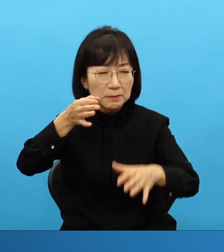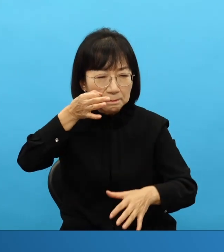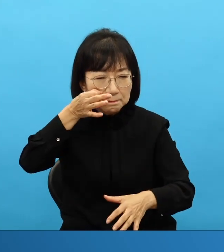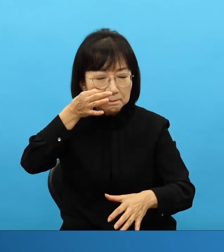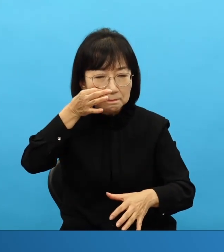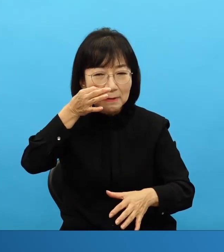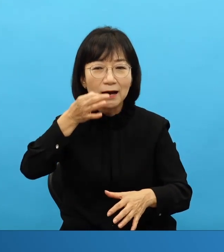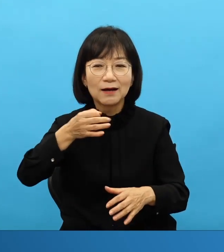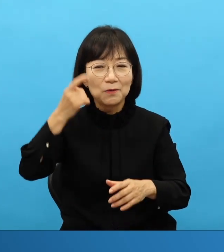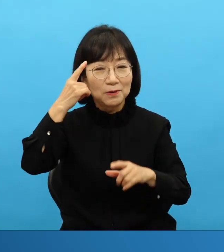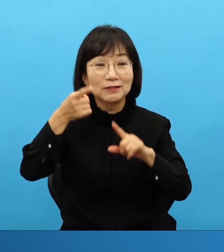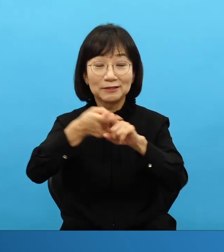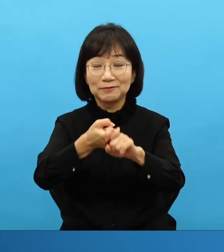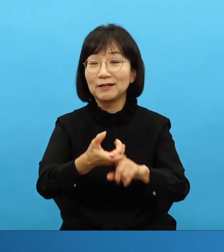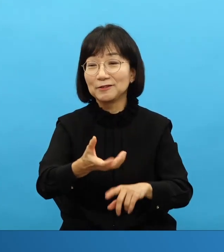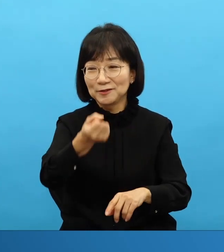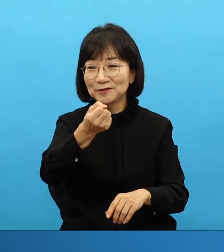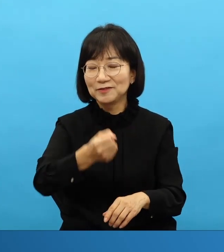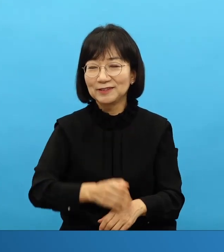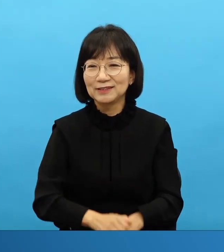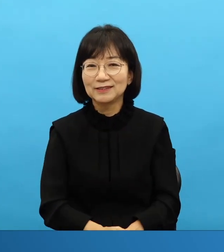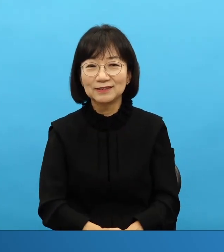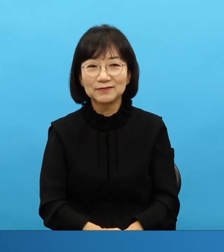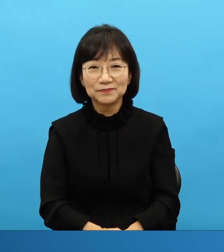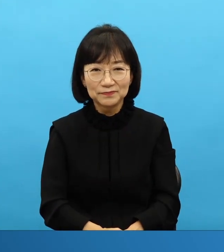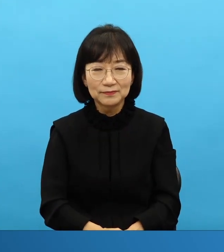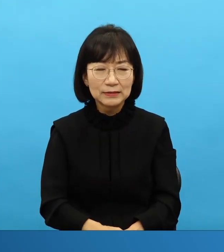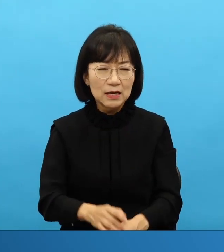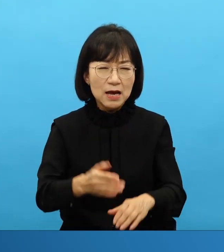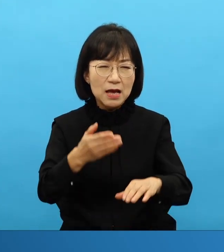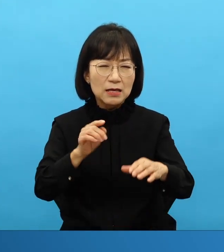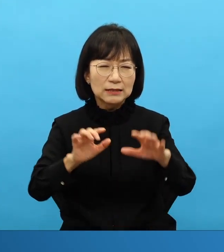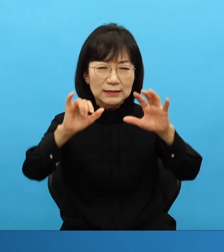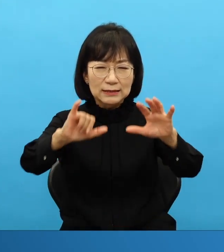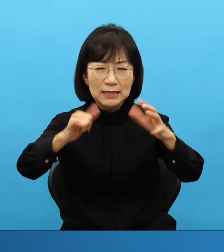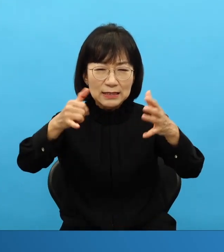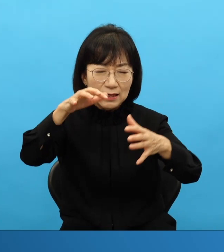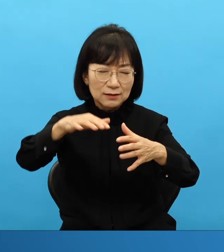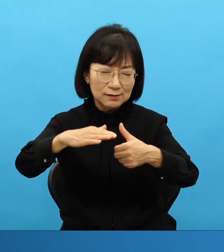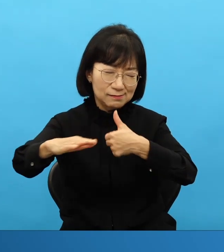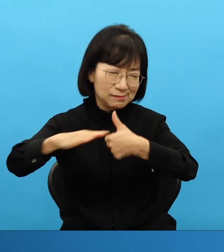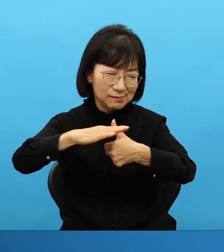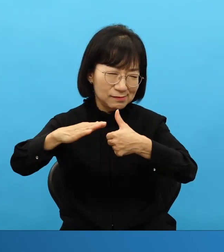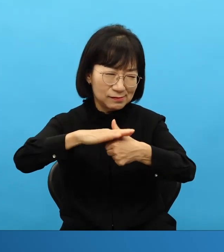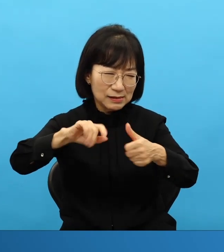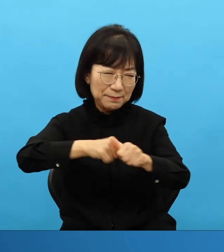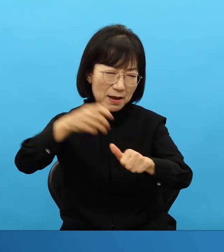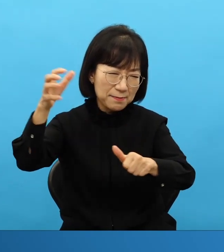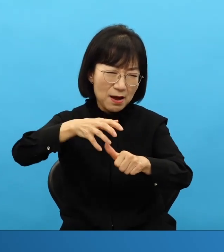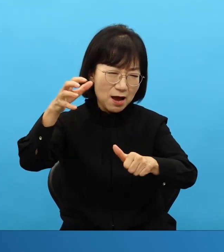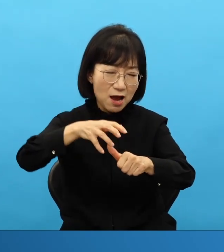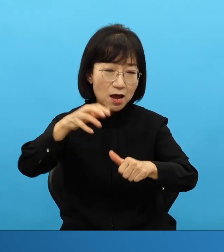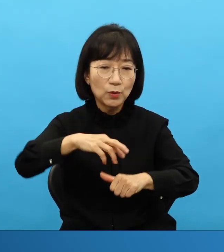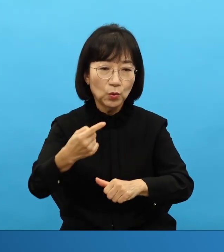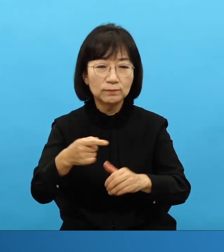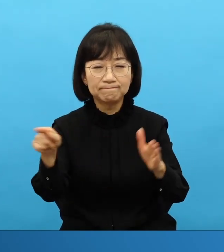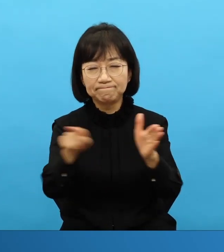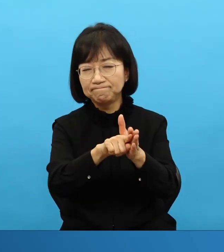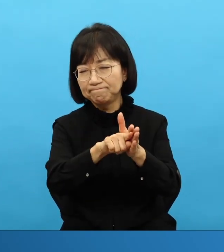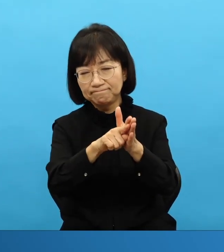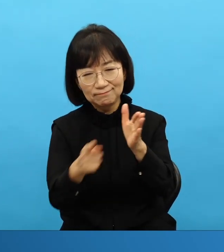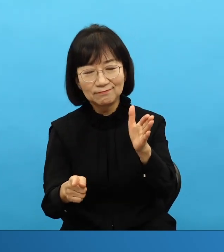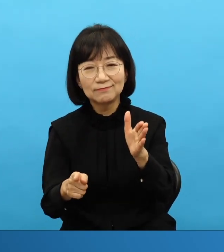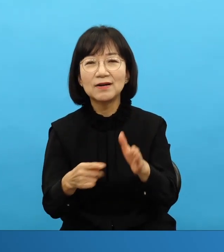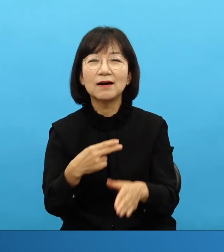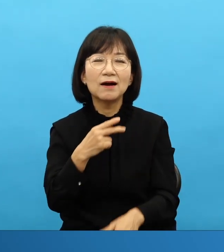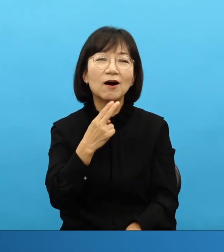외부에서 뭐라 해도 핍박이 와도 흔들림이 없습니다. 就算外部讲什么，有什么逼迫，也是我们绝对不会动摇。 제가